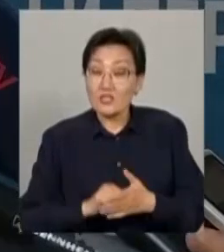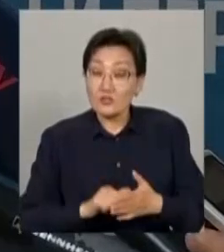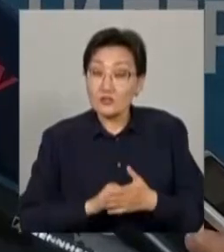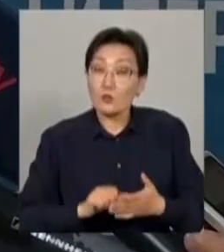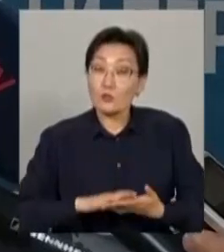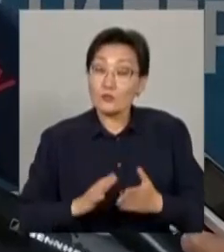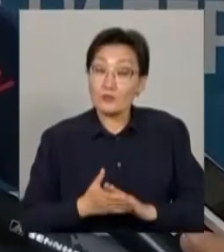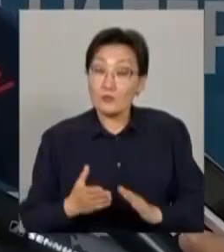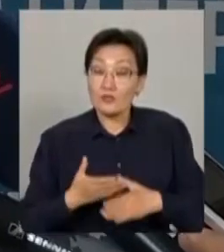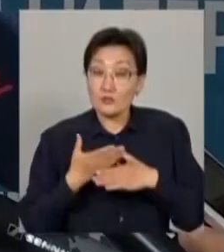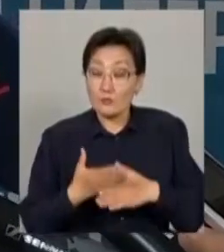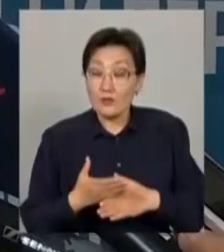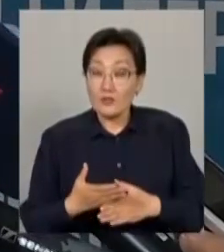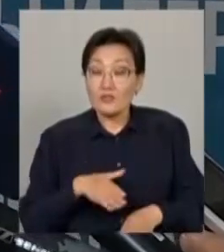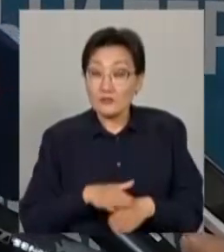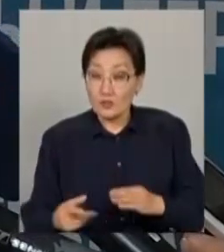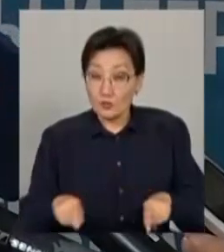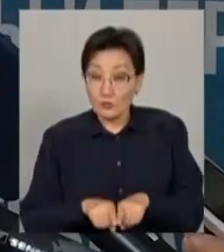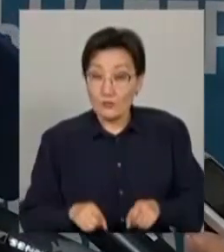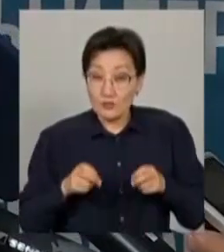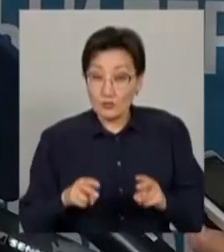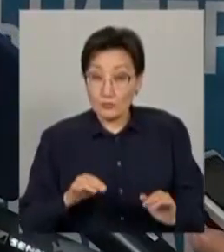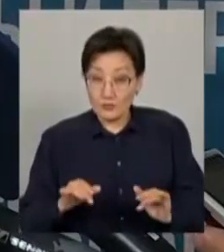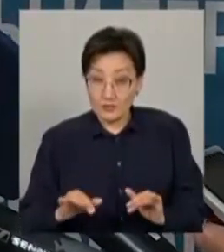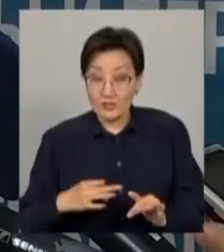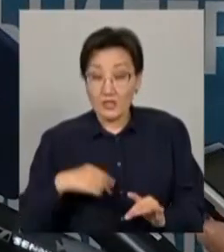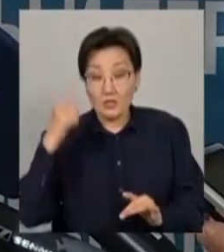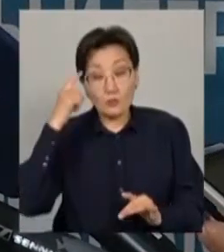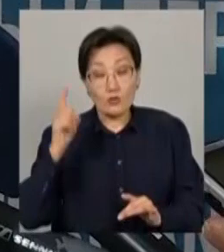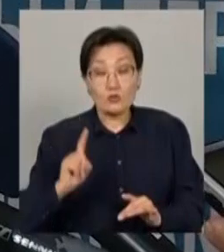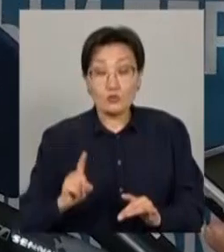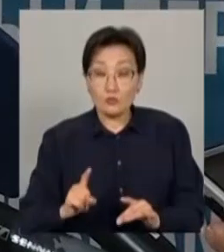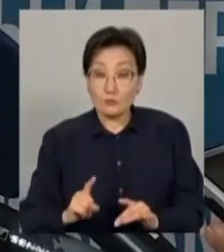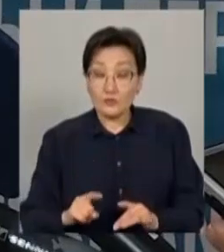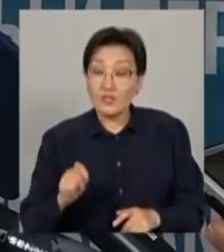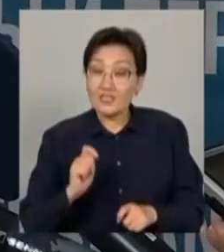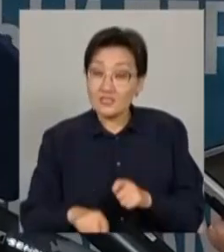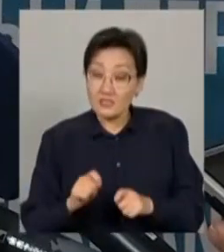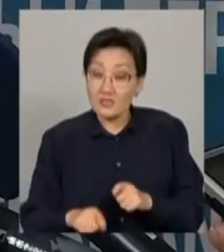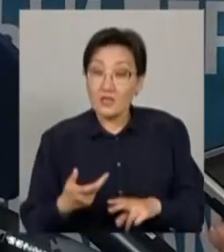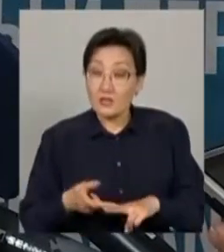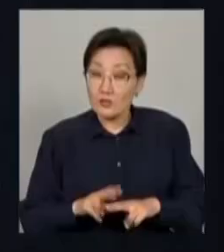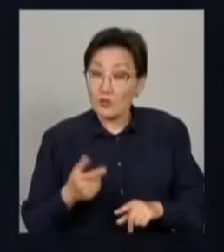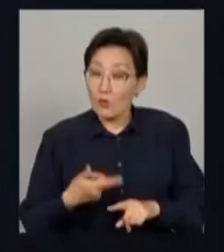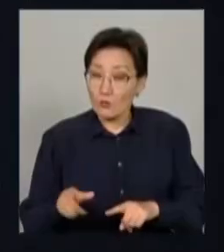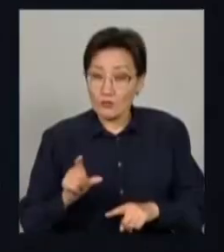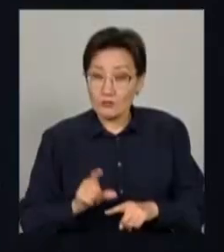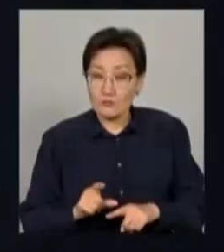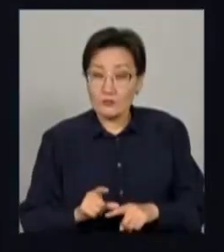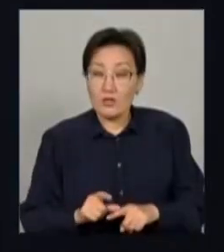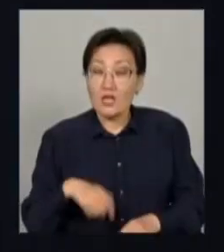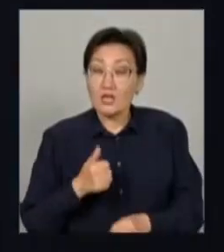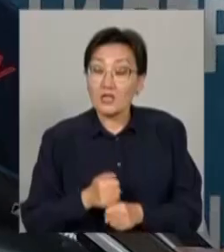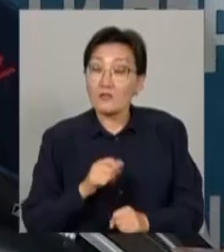условия, способствуют совершению такого преступления. Я считаю, что расследование, конечно, это очень важная